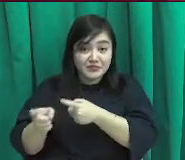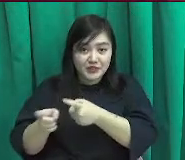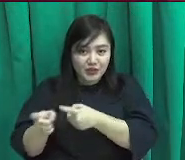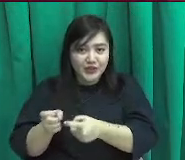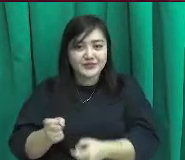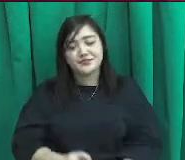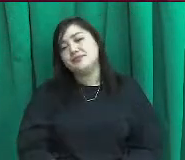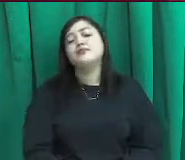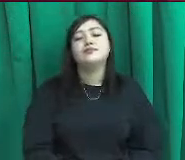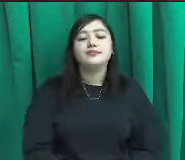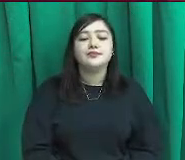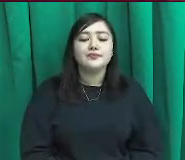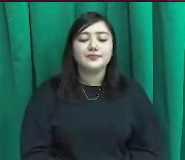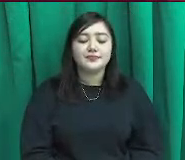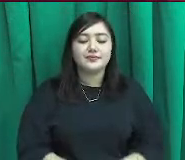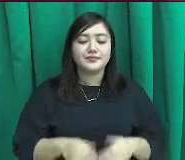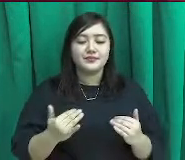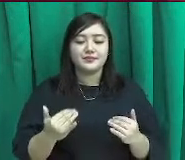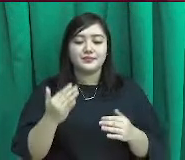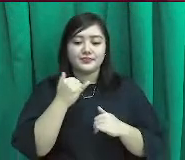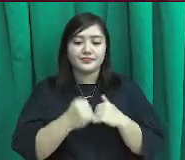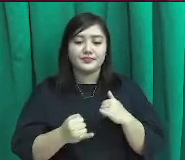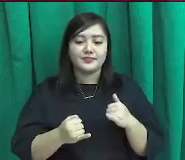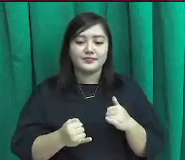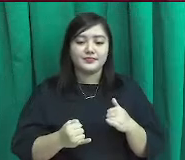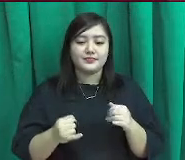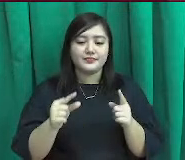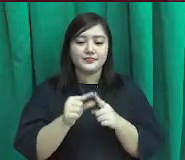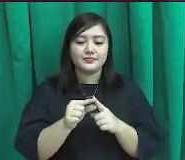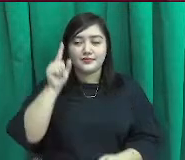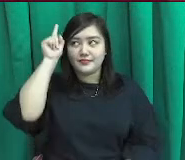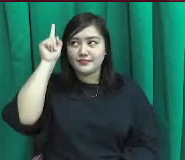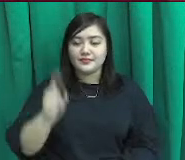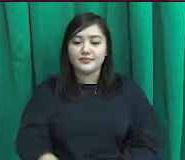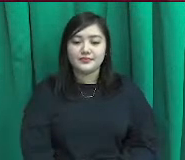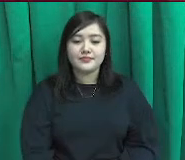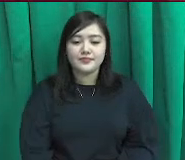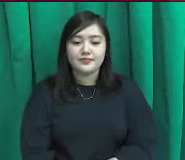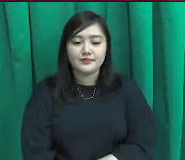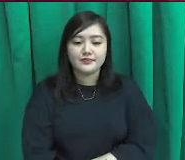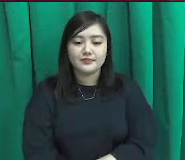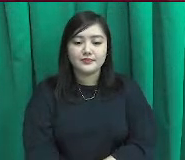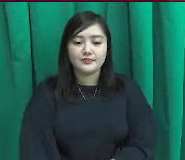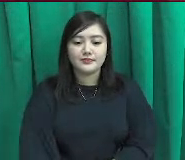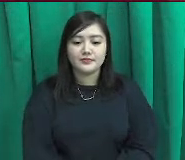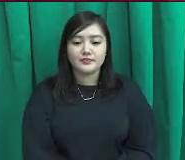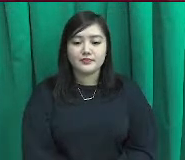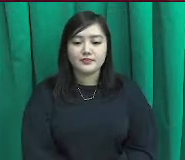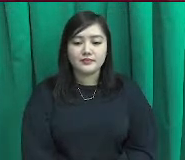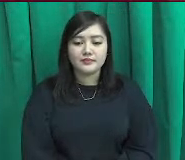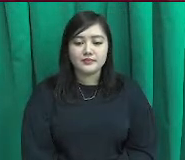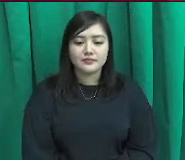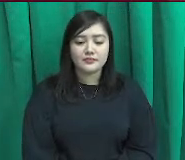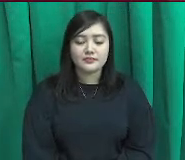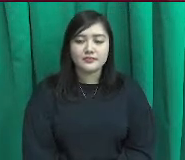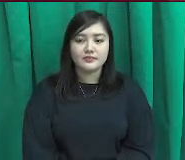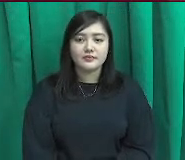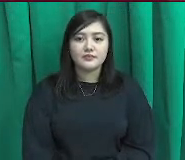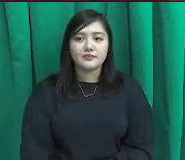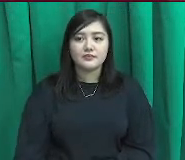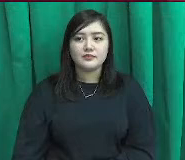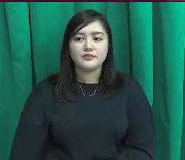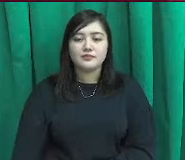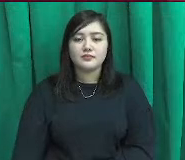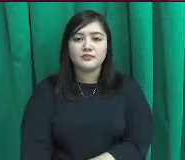Rudy, any last words natin, encouraging words natin para sa mga panauwin natin? All right. Alam nyo